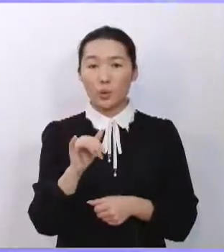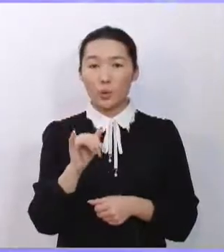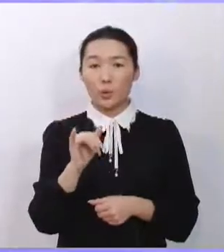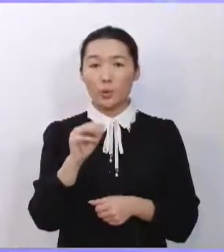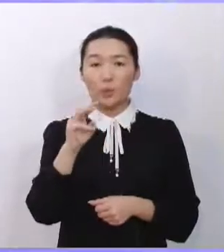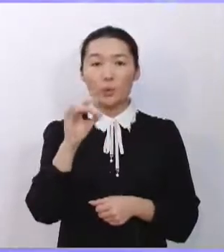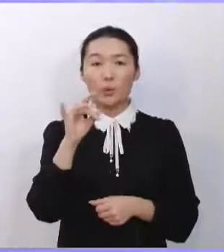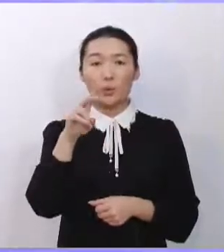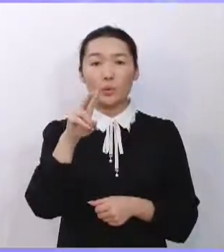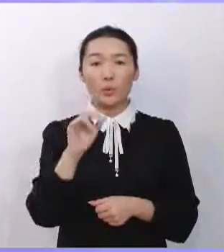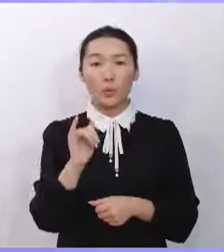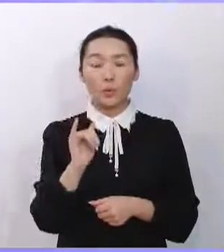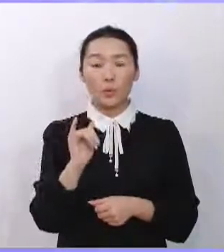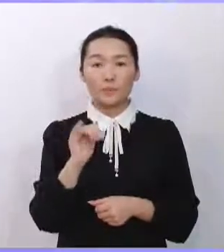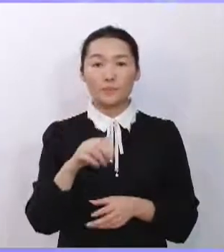Түрлүү.